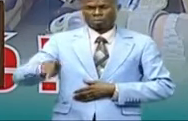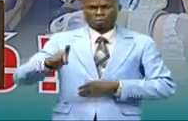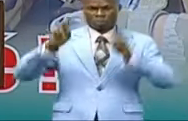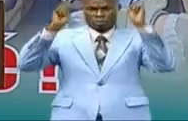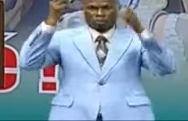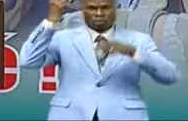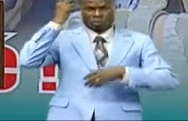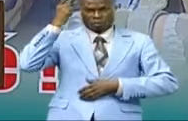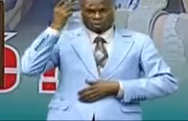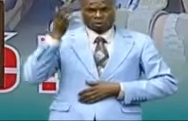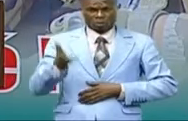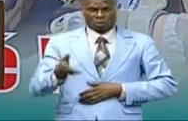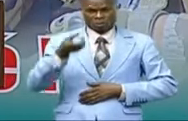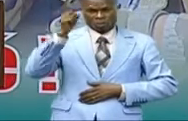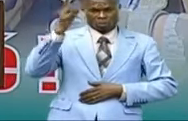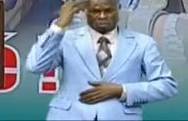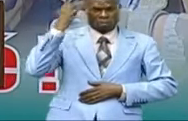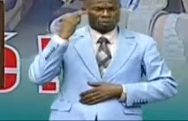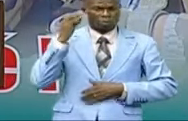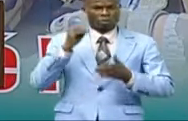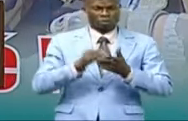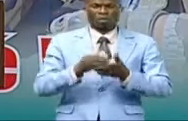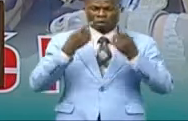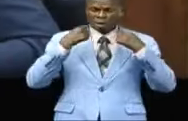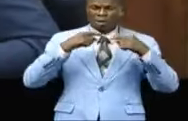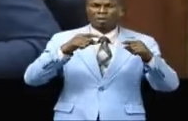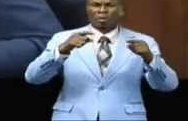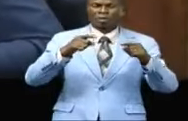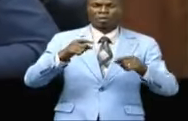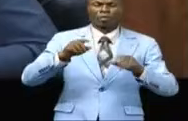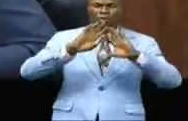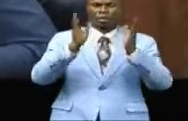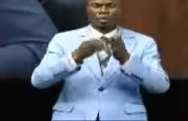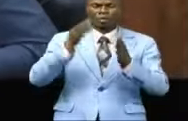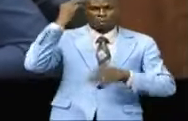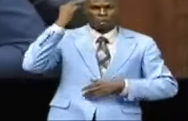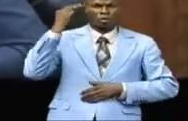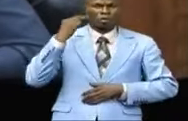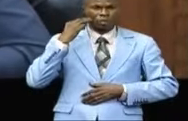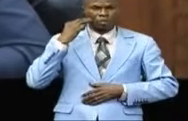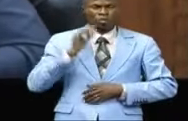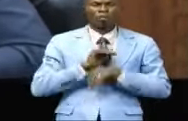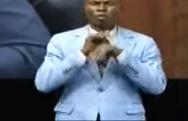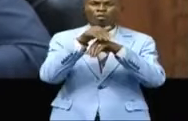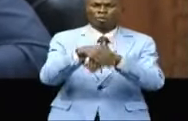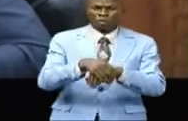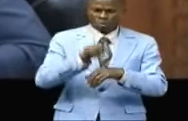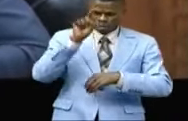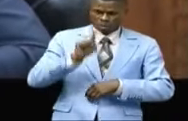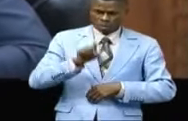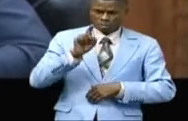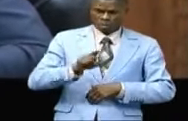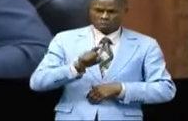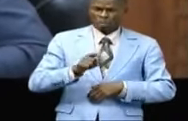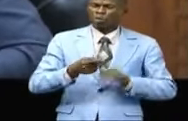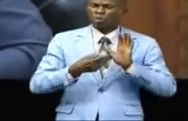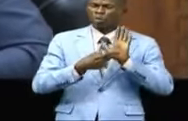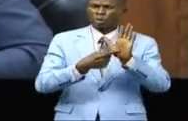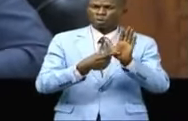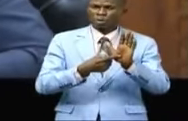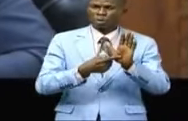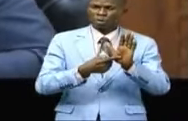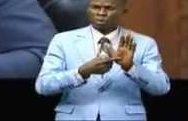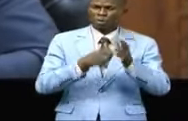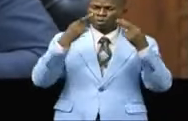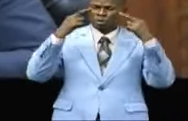Kinshasa. Le Premier ministre a aussi rappelé aux membres du gouvernement l'engagement qui doit les caractériser pour